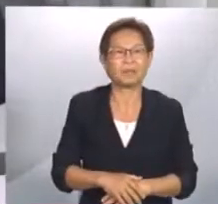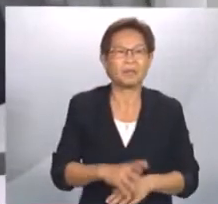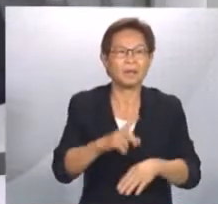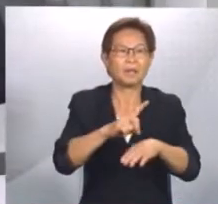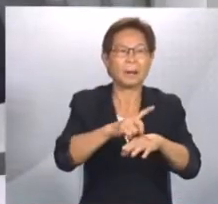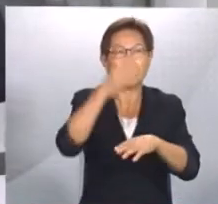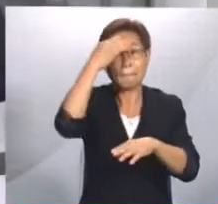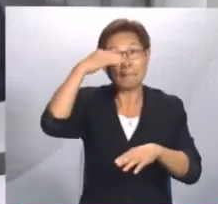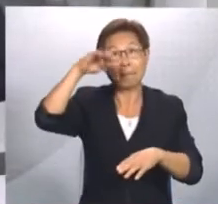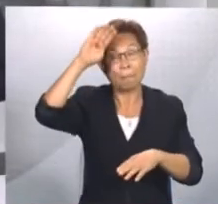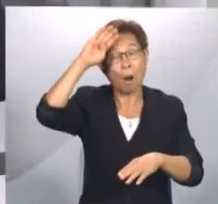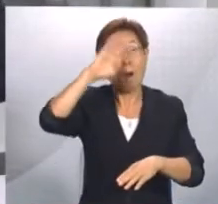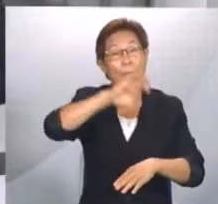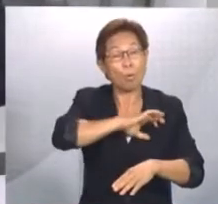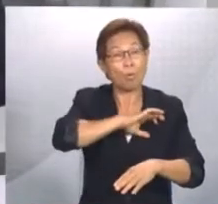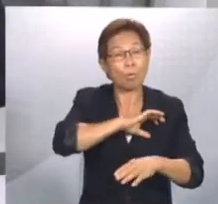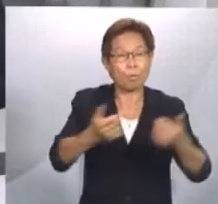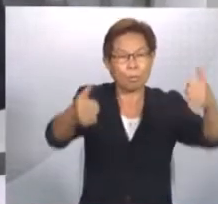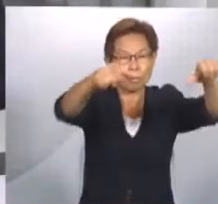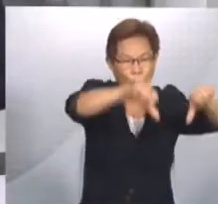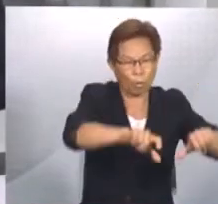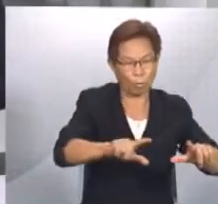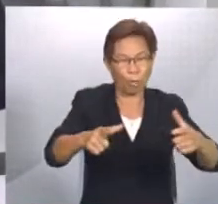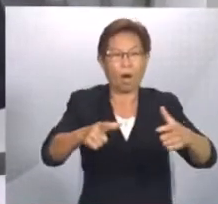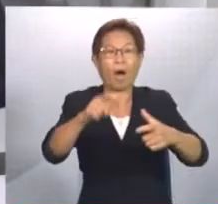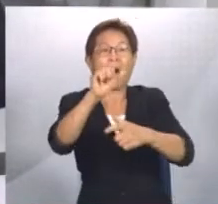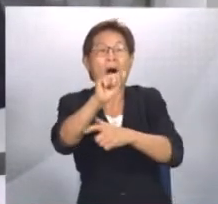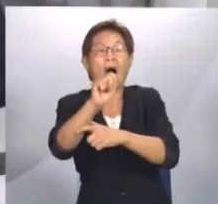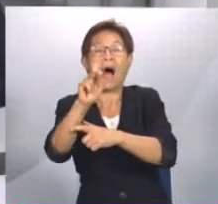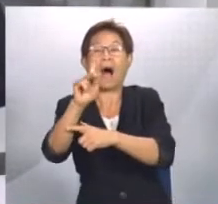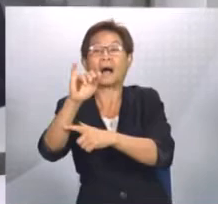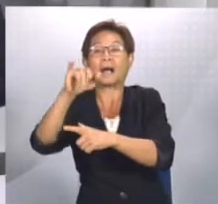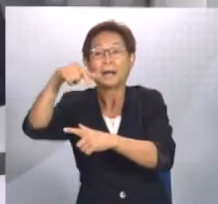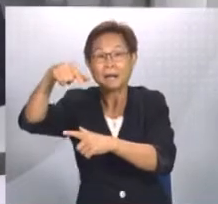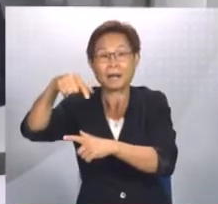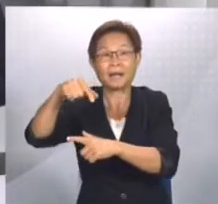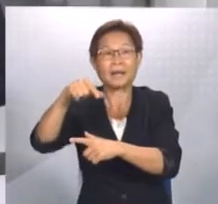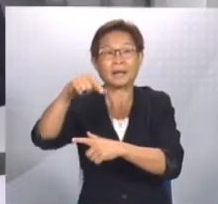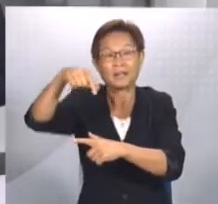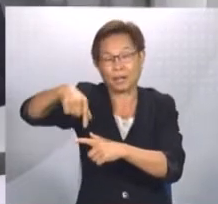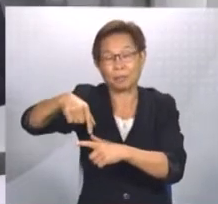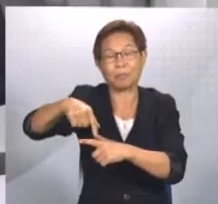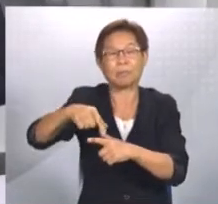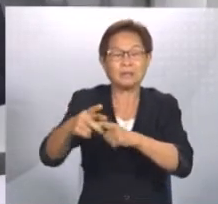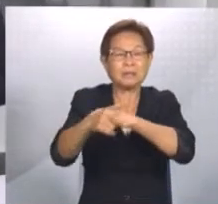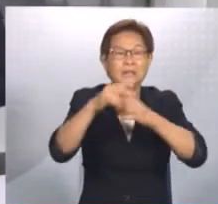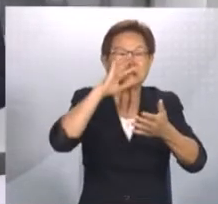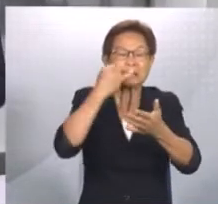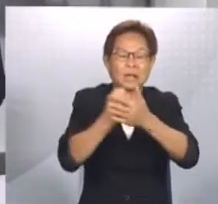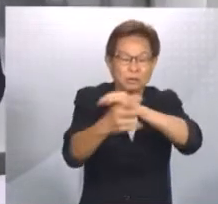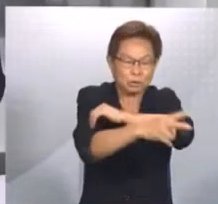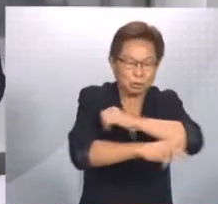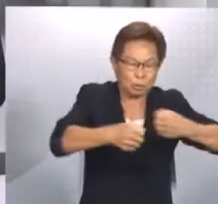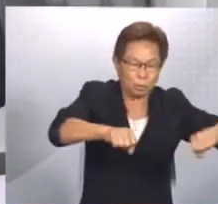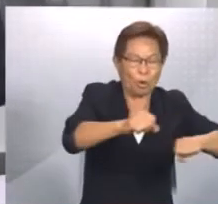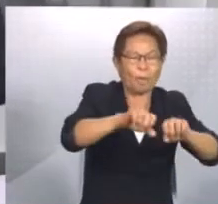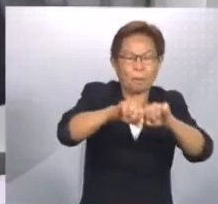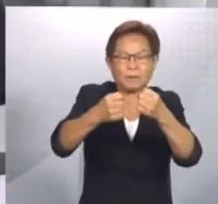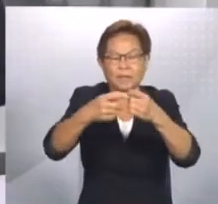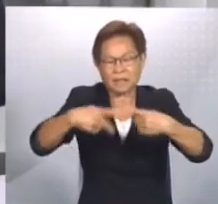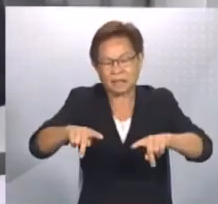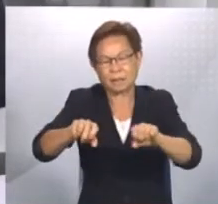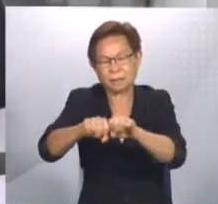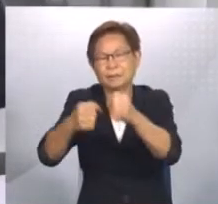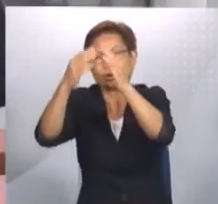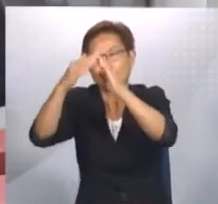Di Perlis pula, polis menumpaskan geng Akif yang terbabit dengan jenayah curi motosikal, pecah kedai dan pecah rumah